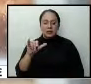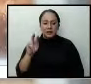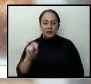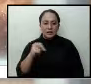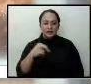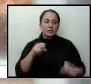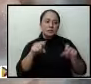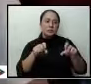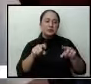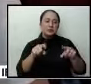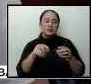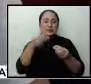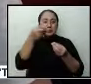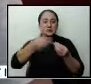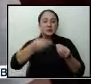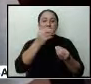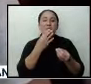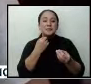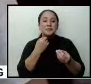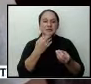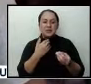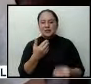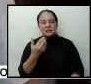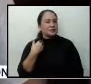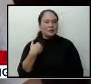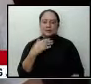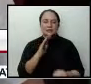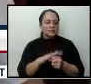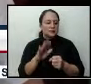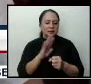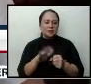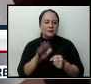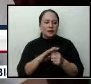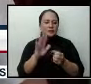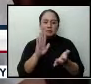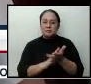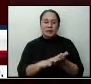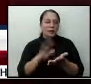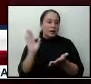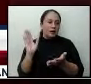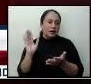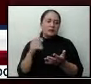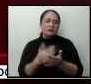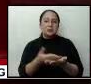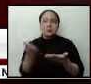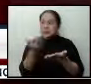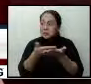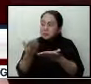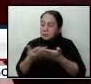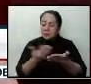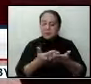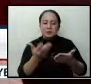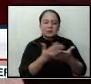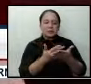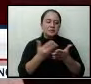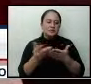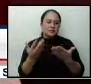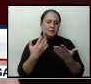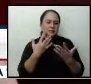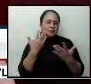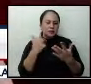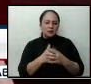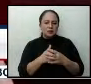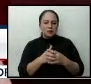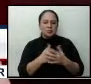queue. Ma'am, tingin ko hindi pa po yun sapat kasi sa sobrang mahal din po talaga ng mga bilihin ngayon. Para mas maging maayos